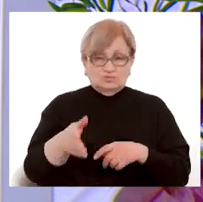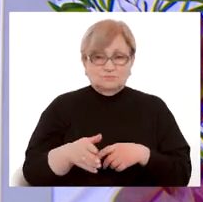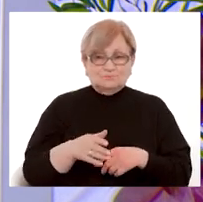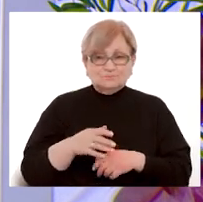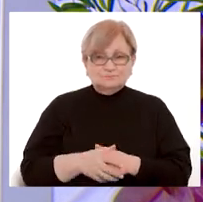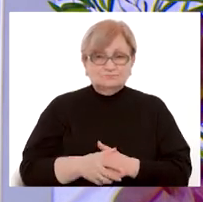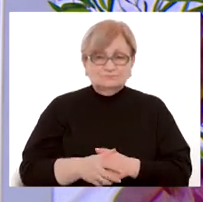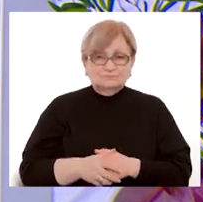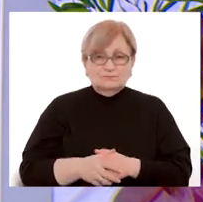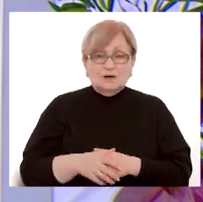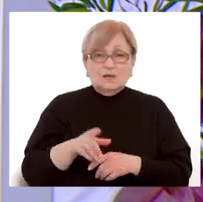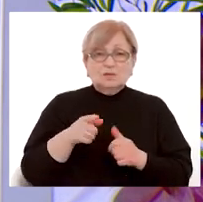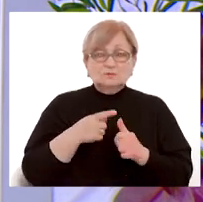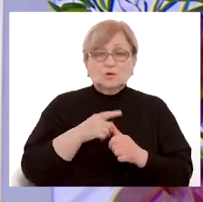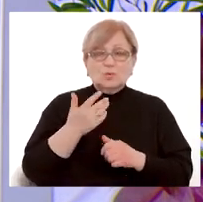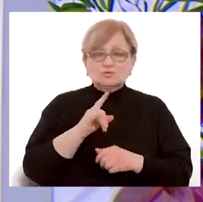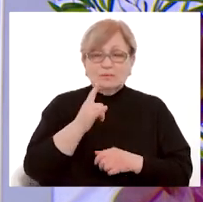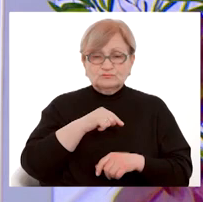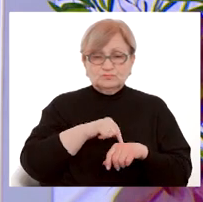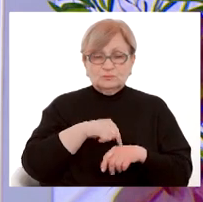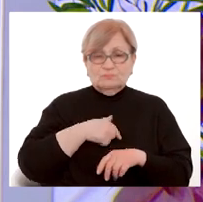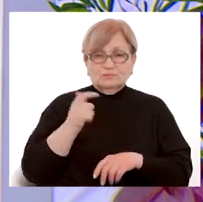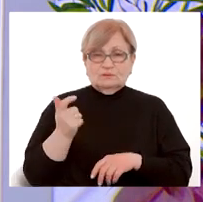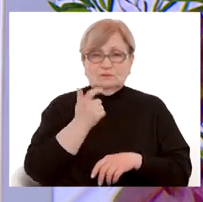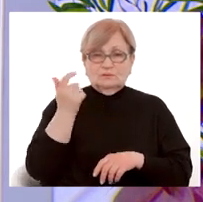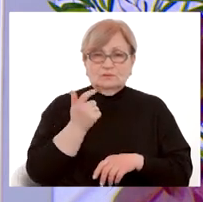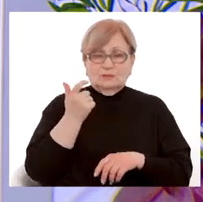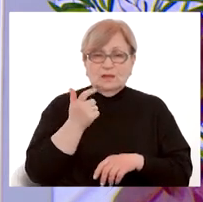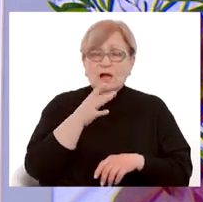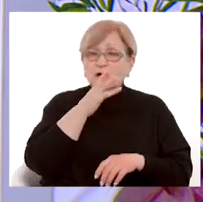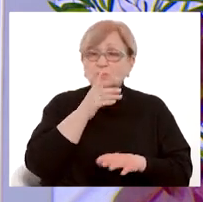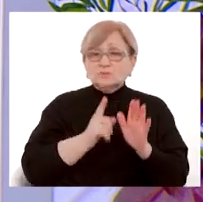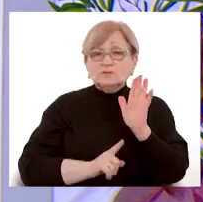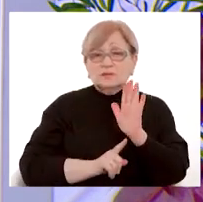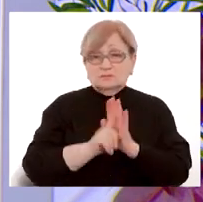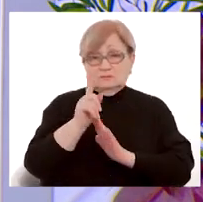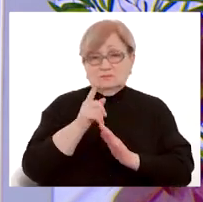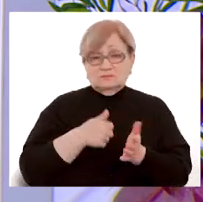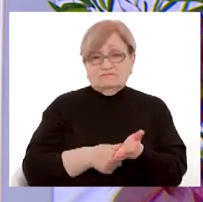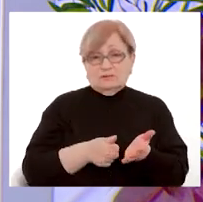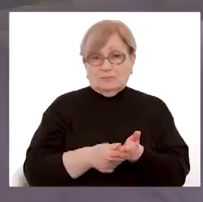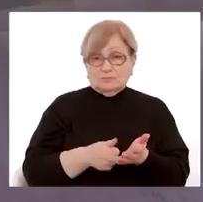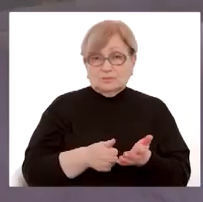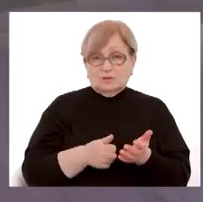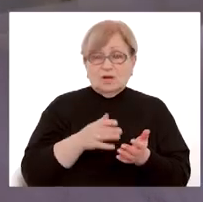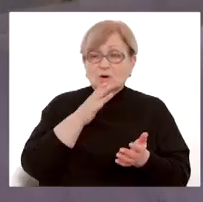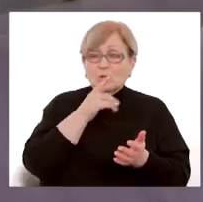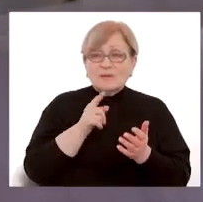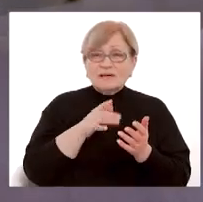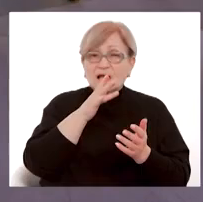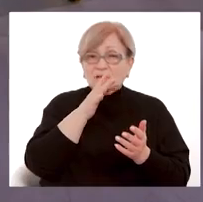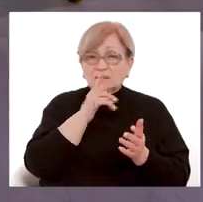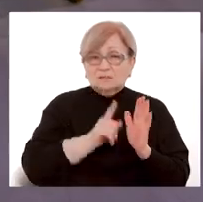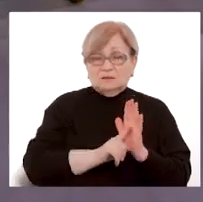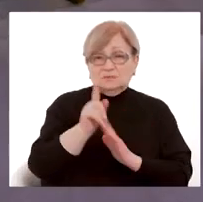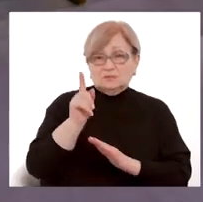მიერ შეთავაზება. აი ეს დამოუკიდებლობის ამბავი როდი რა ასაკიდან არის მნიშვნელოვანი და აი რა ასაკიდან როგორ